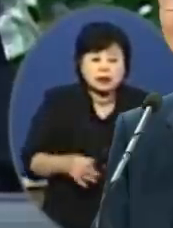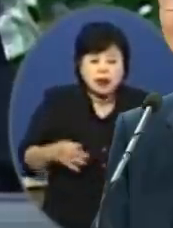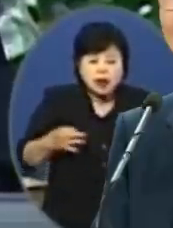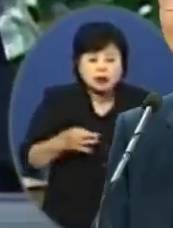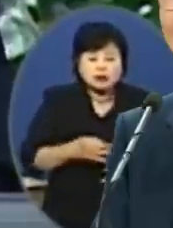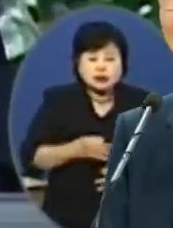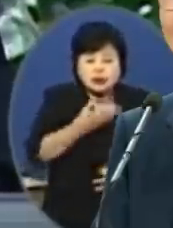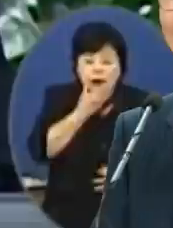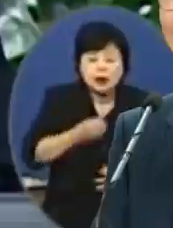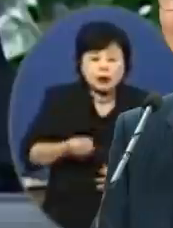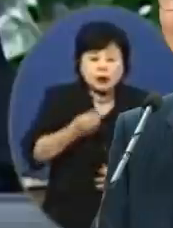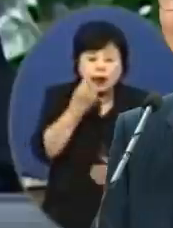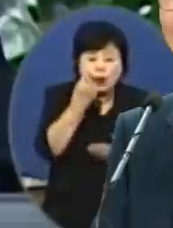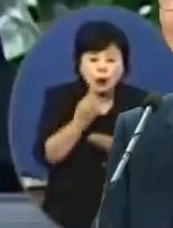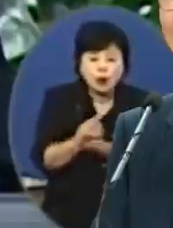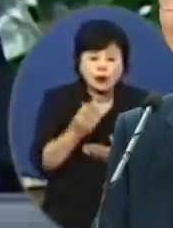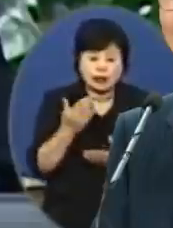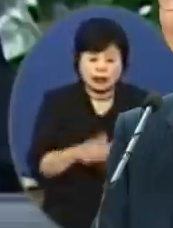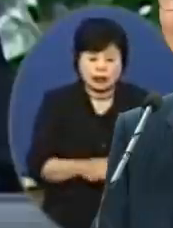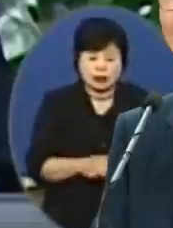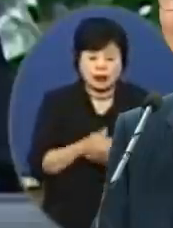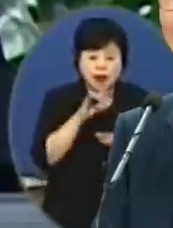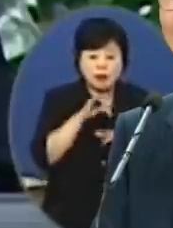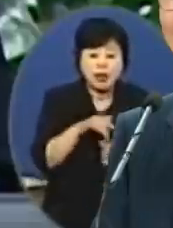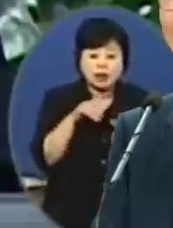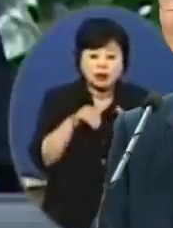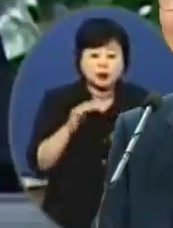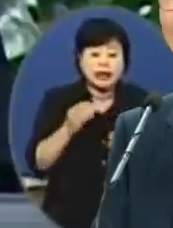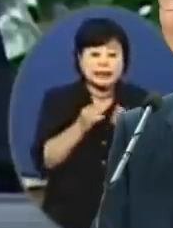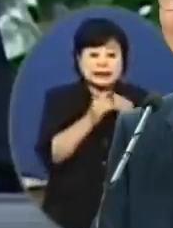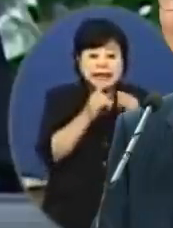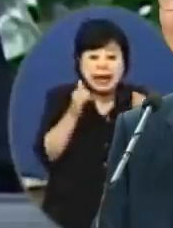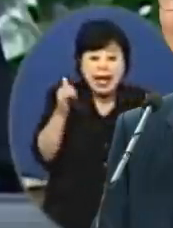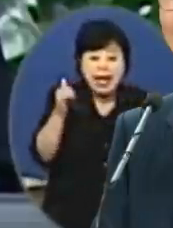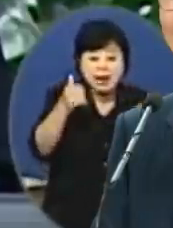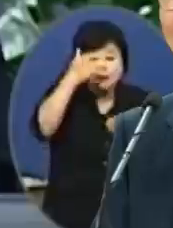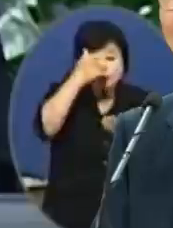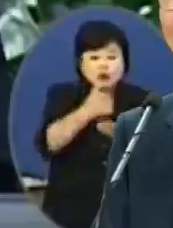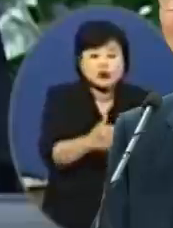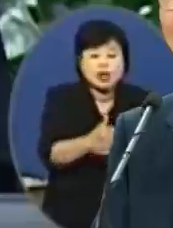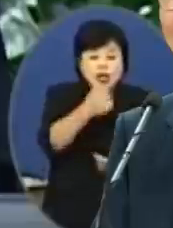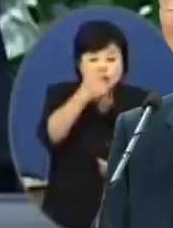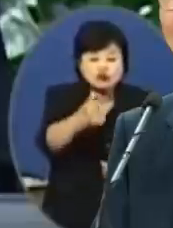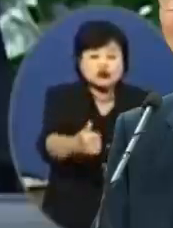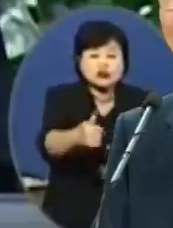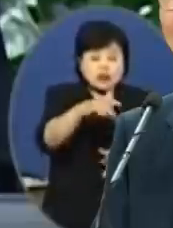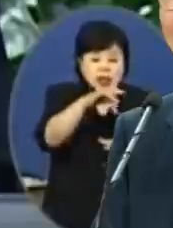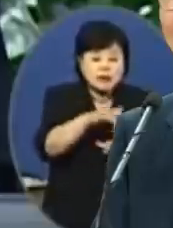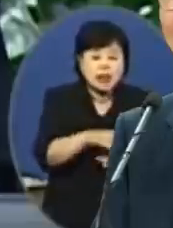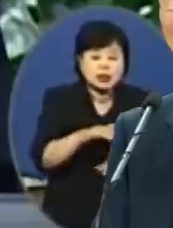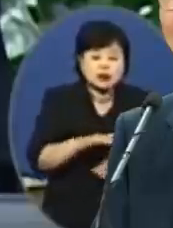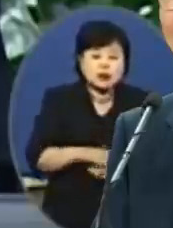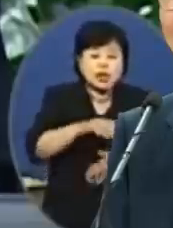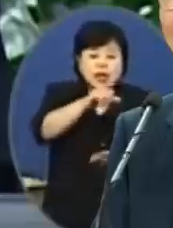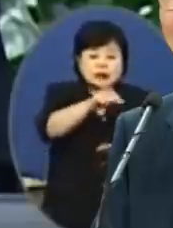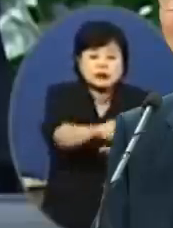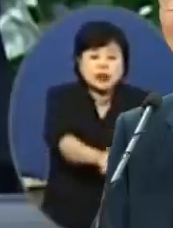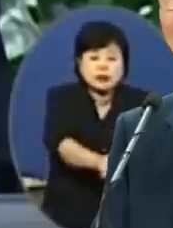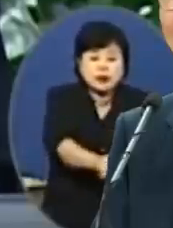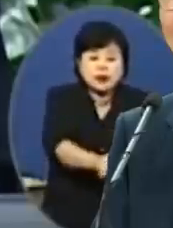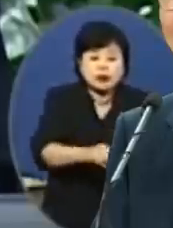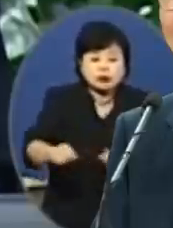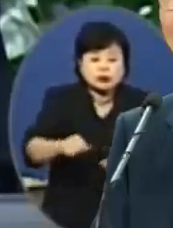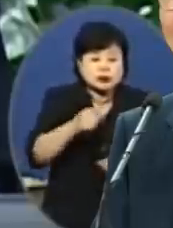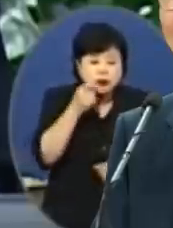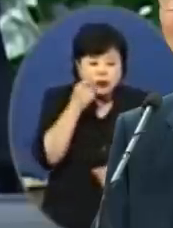가져오고 불행을 가져오게 되는 것입니다. 마귀의 종이 된 인간은 죄의 주인인 마귀의 손아귀에 잡혀 꿈쩍하지